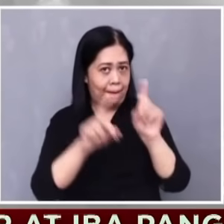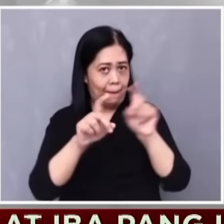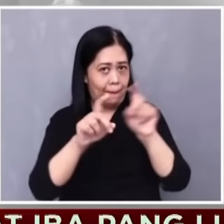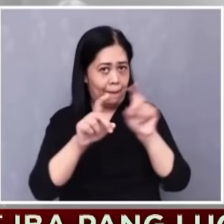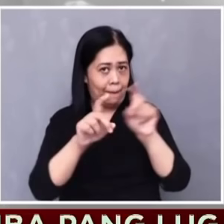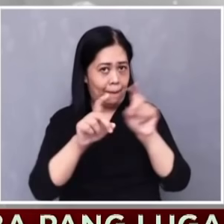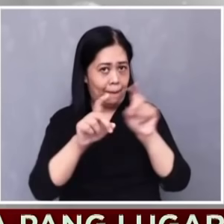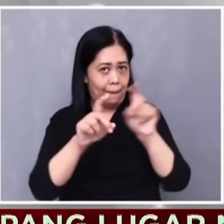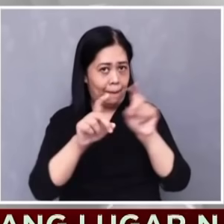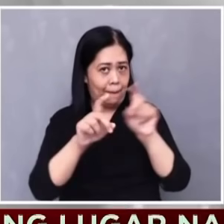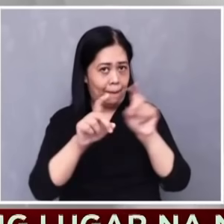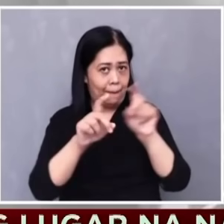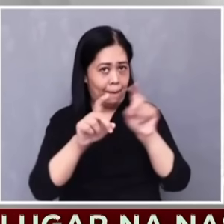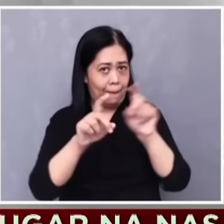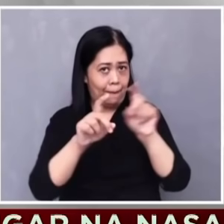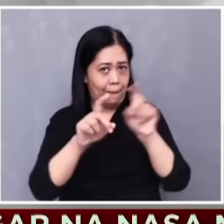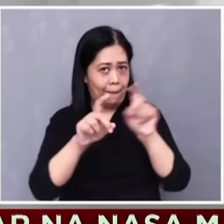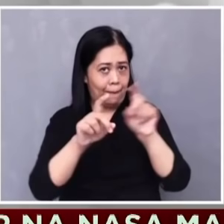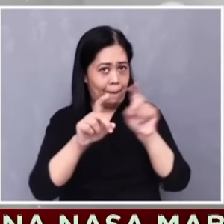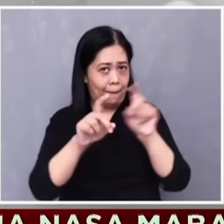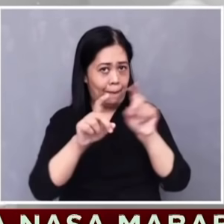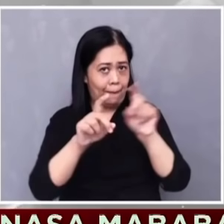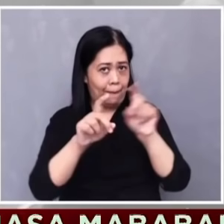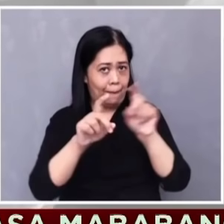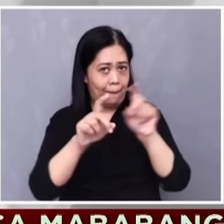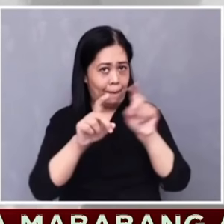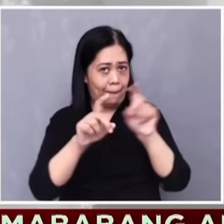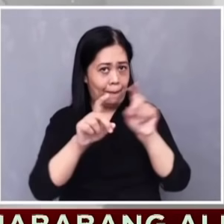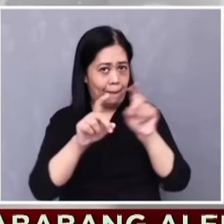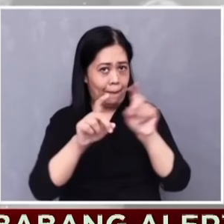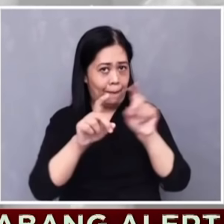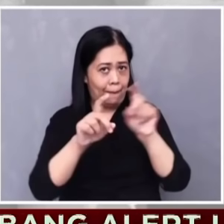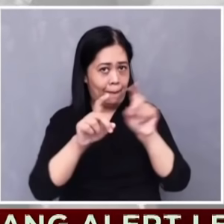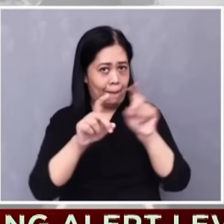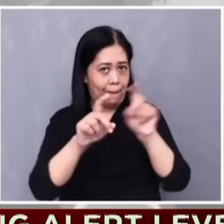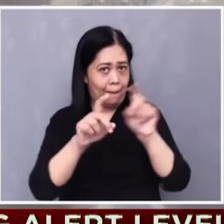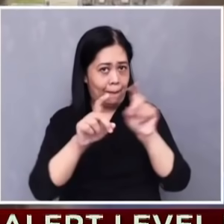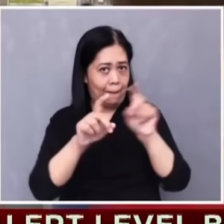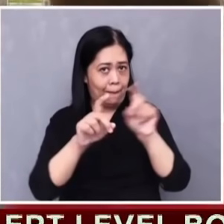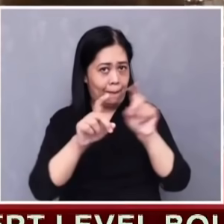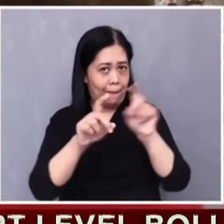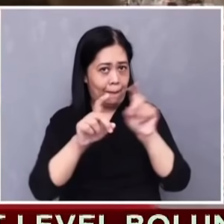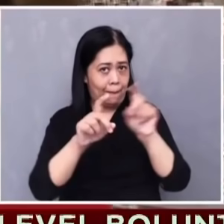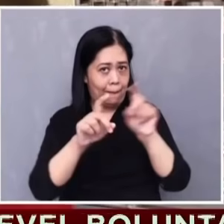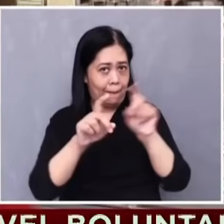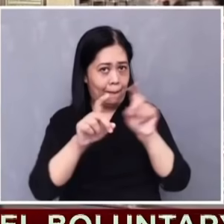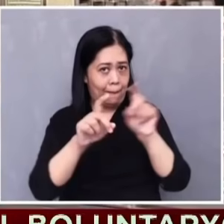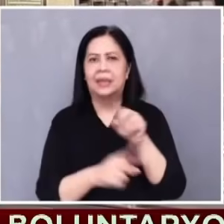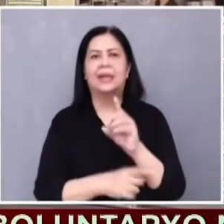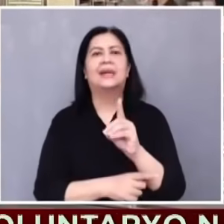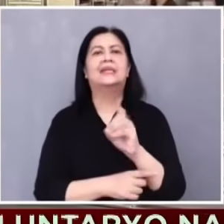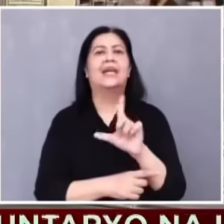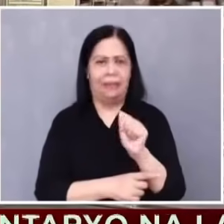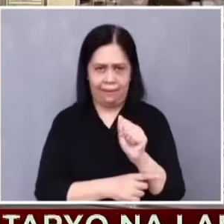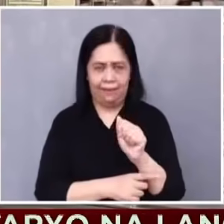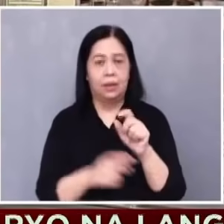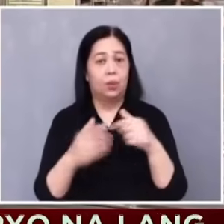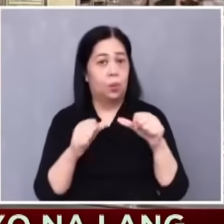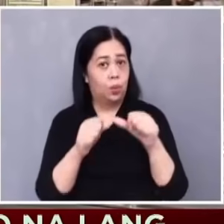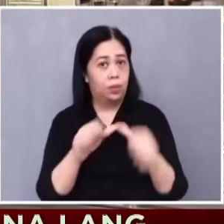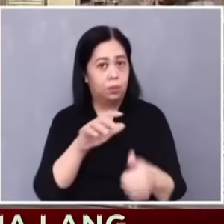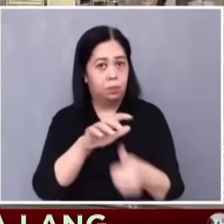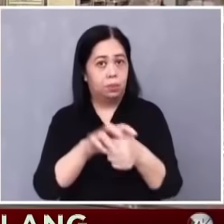buwan, 630 o halos 95% ay Delta variant. Sa patuloy na paglabas ng mga